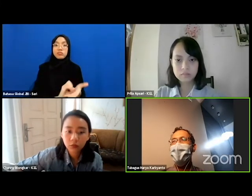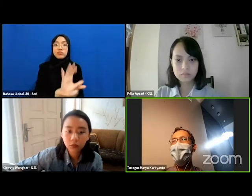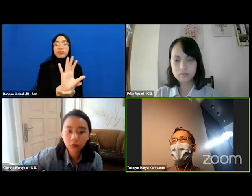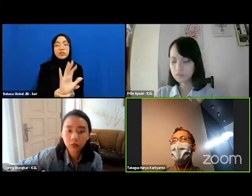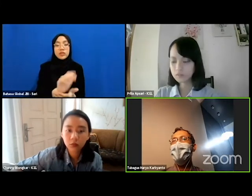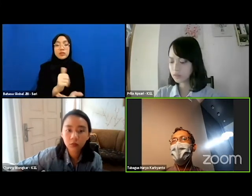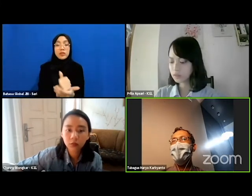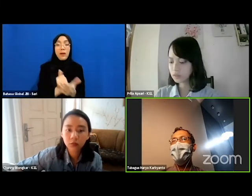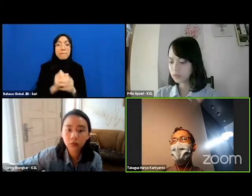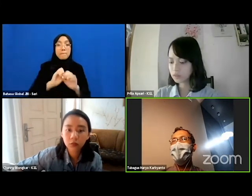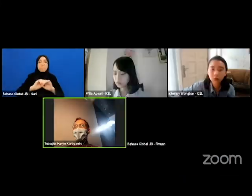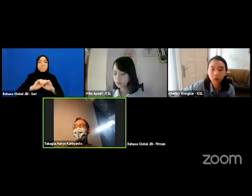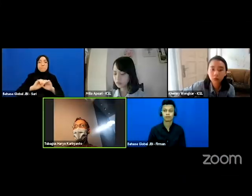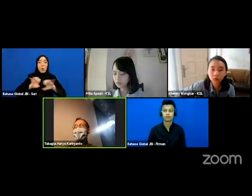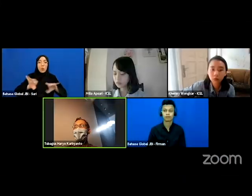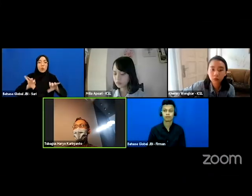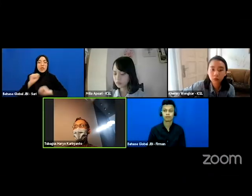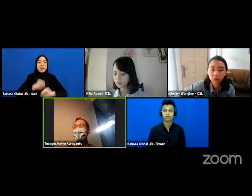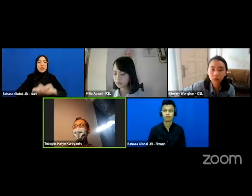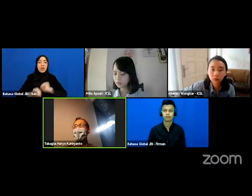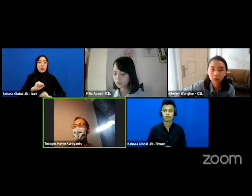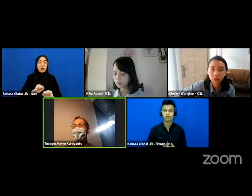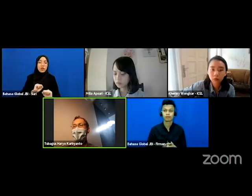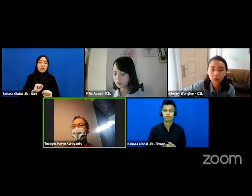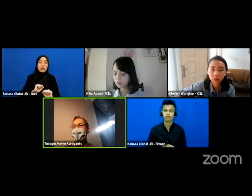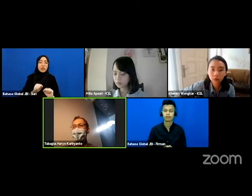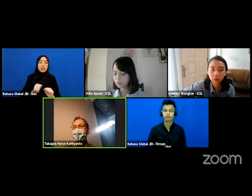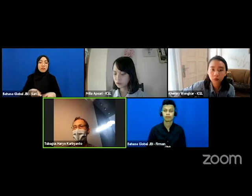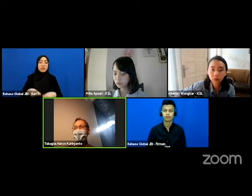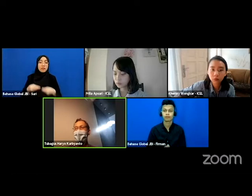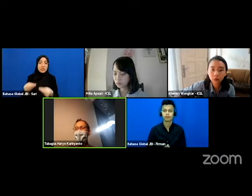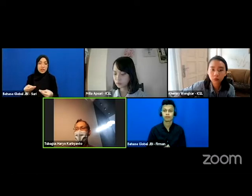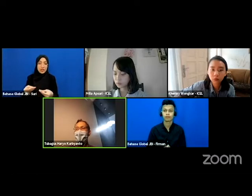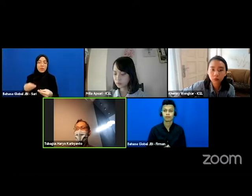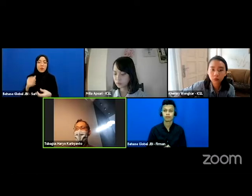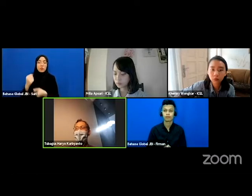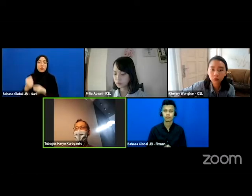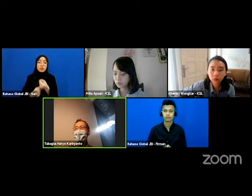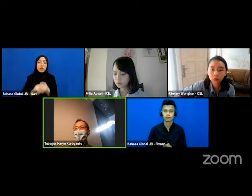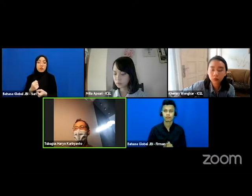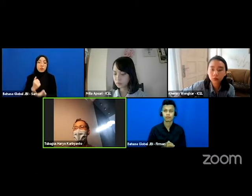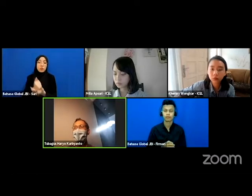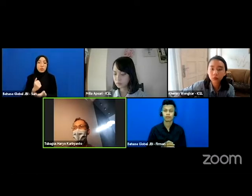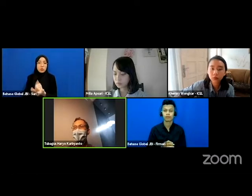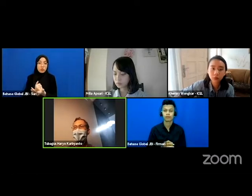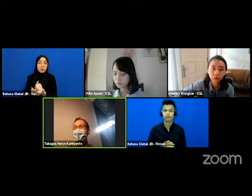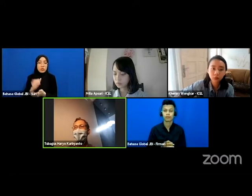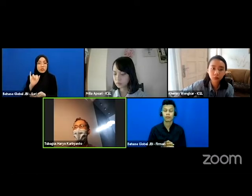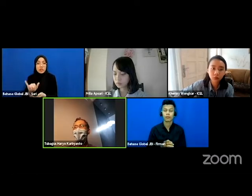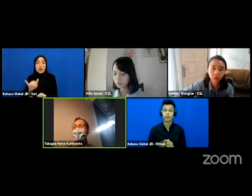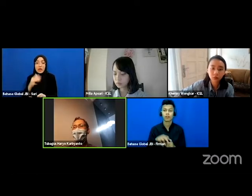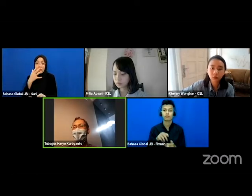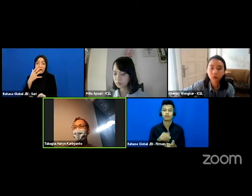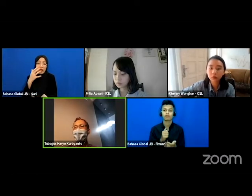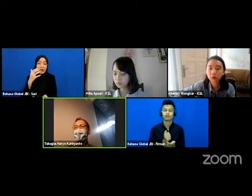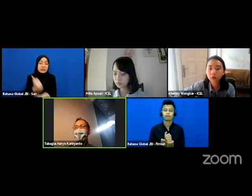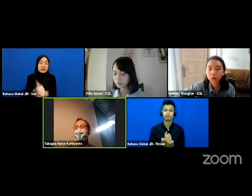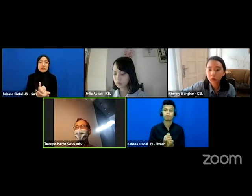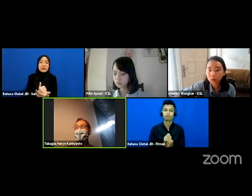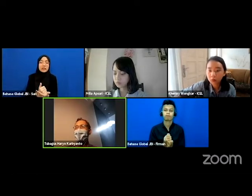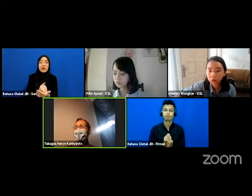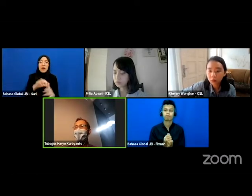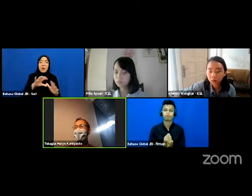promosi yang di ditawarkan oleh pelaku usaha itu there are Green product